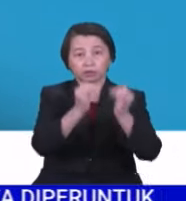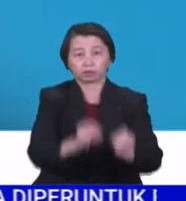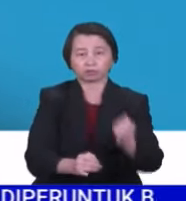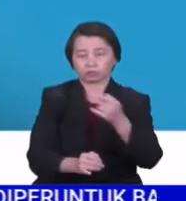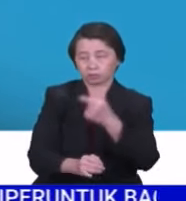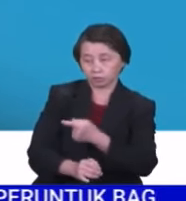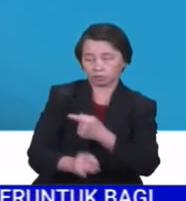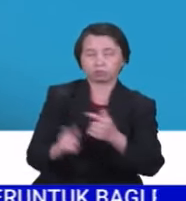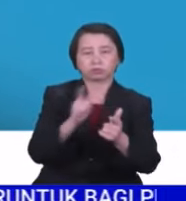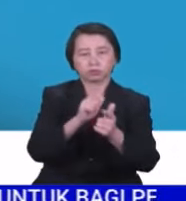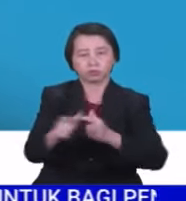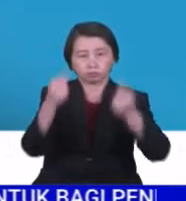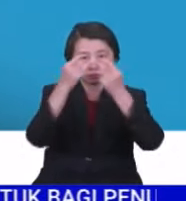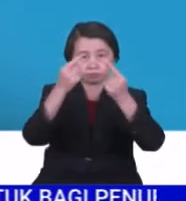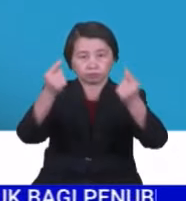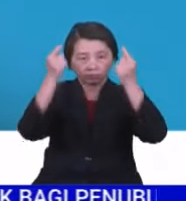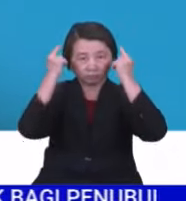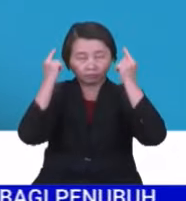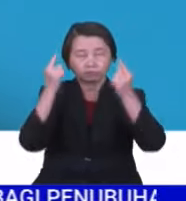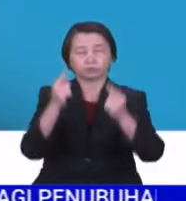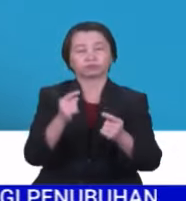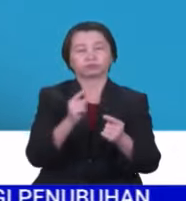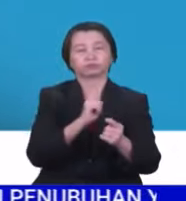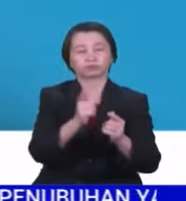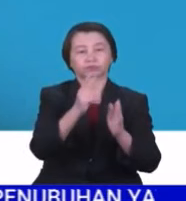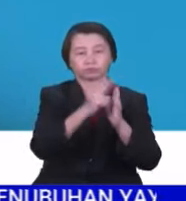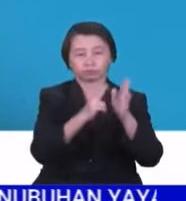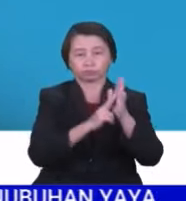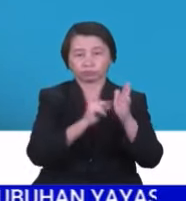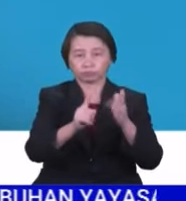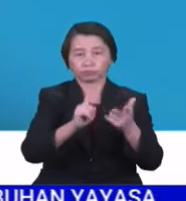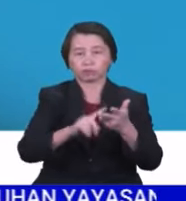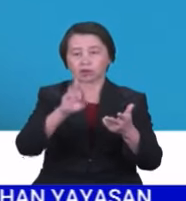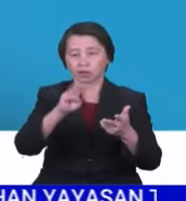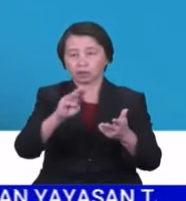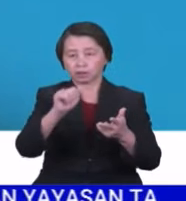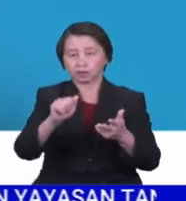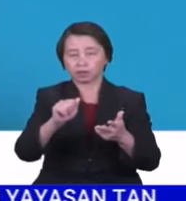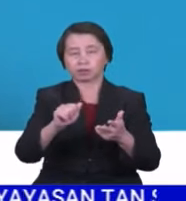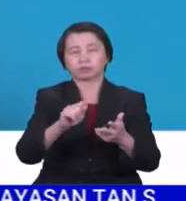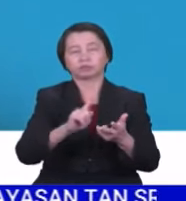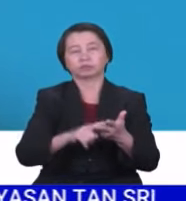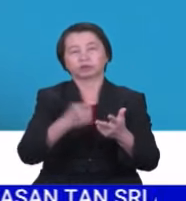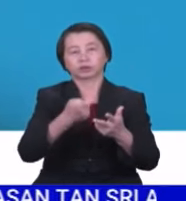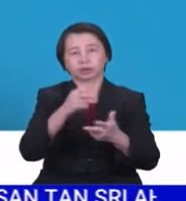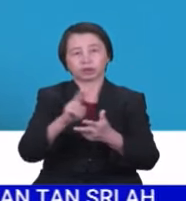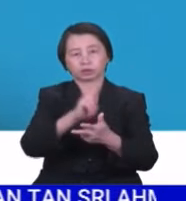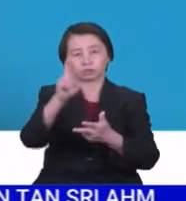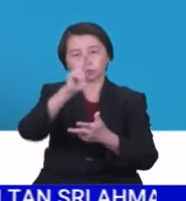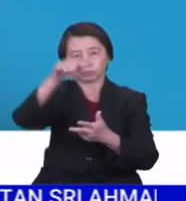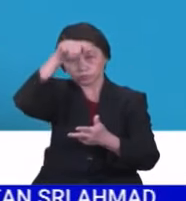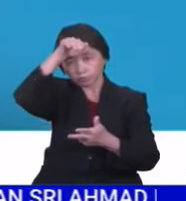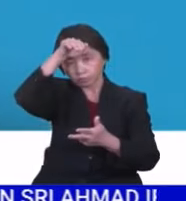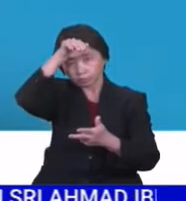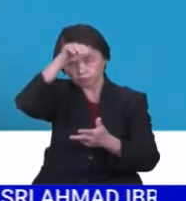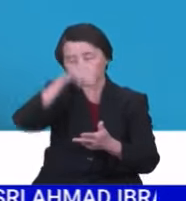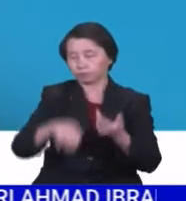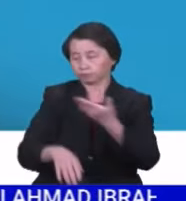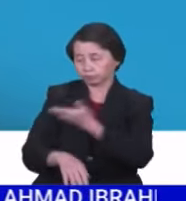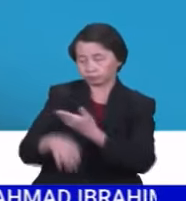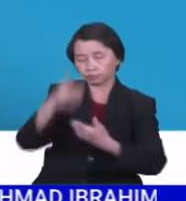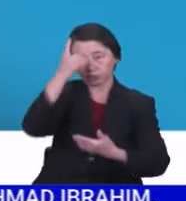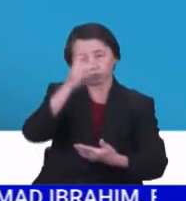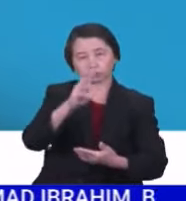blabur kelulusan ijazah Sarjana Muda syariah dan ijazah sarjana miushu field dari Universitas al-azhar Mesir dan